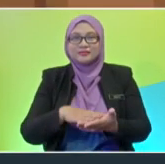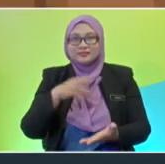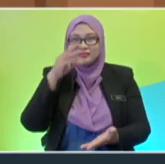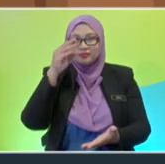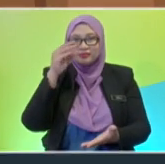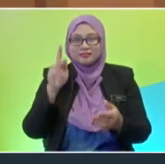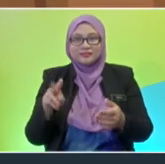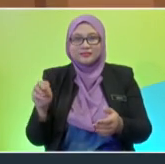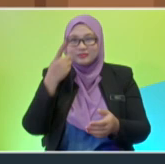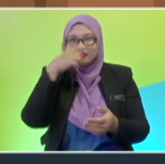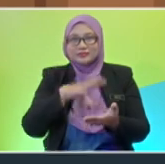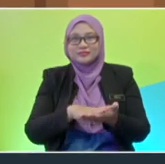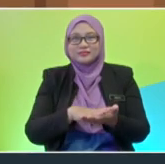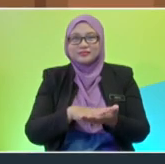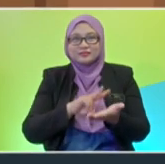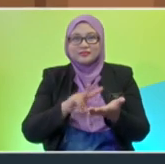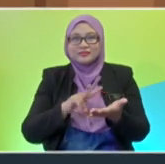menjawab soalna baca